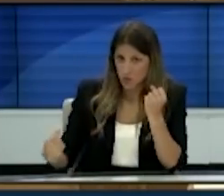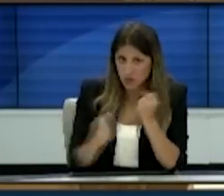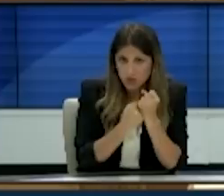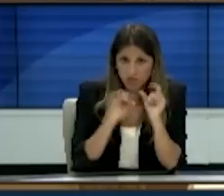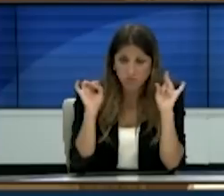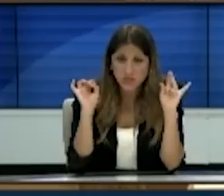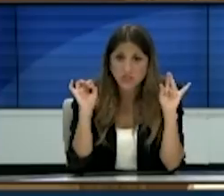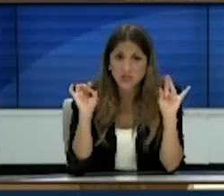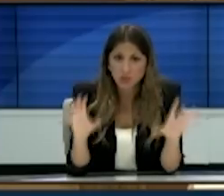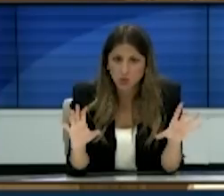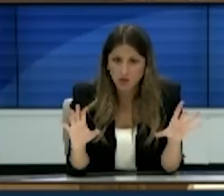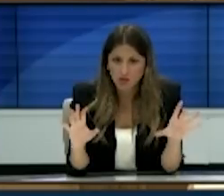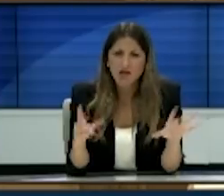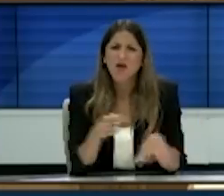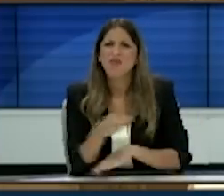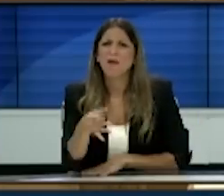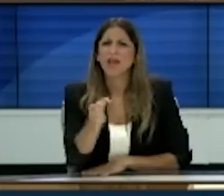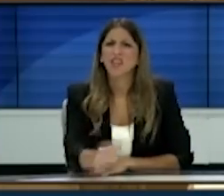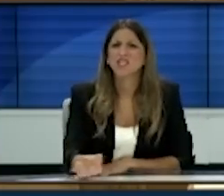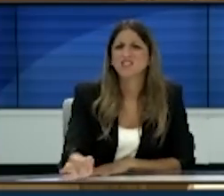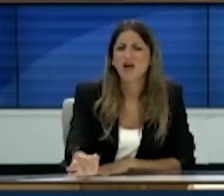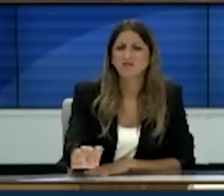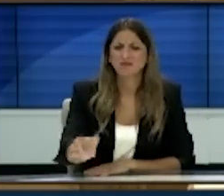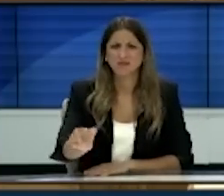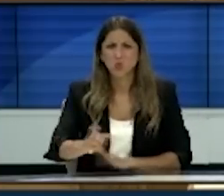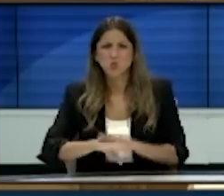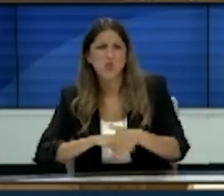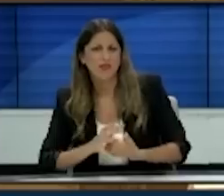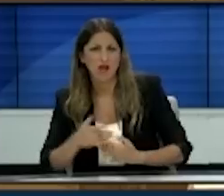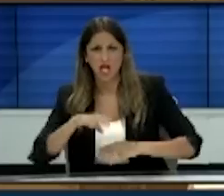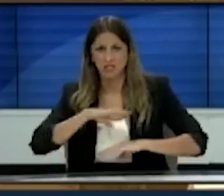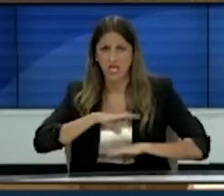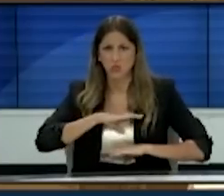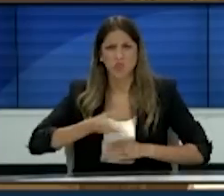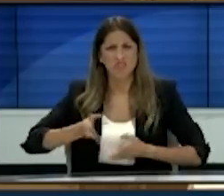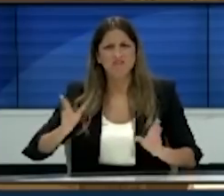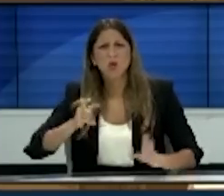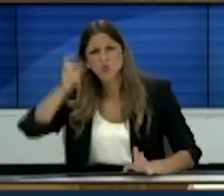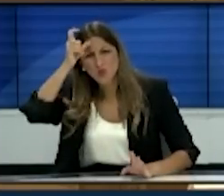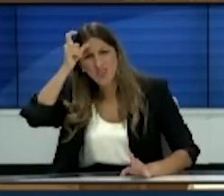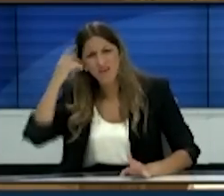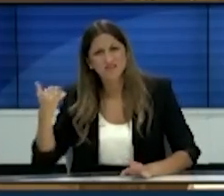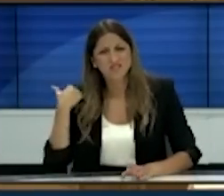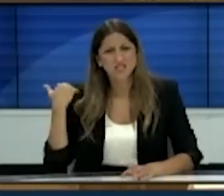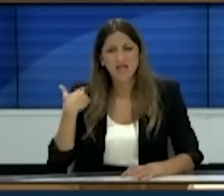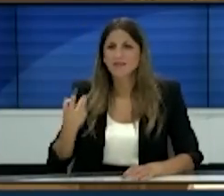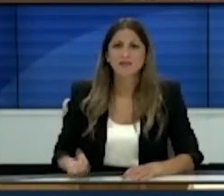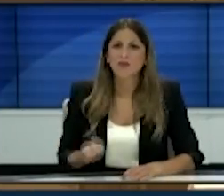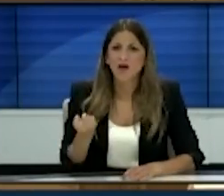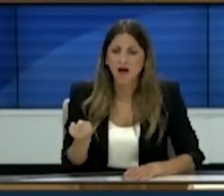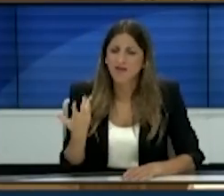κυριαρχίας, αποστρατιωτικοποίησης των νησιών που θέτει ευθαρσώς η Τουρκία. Γίνονται πιο φανερές